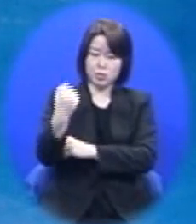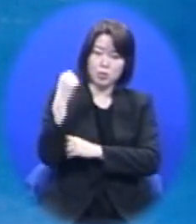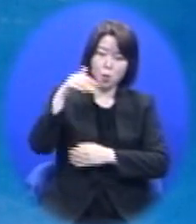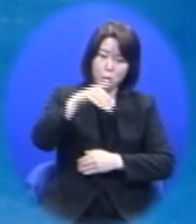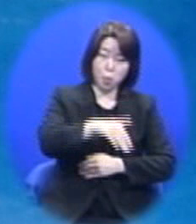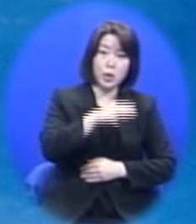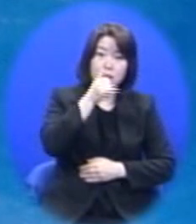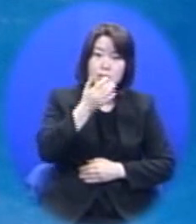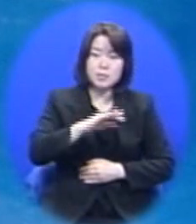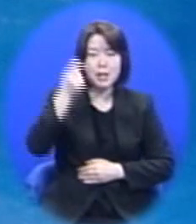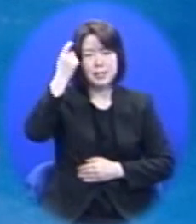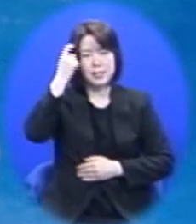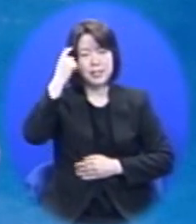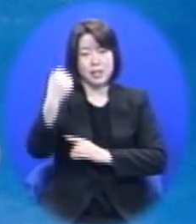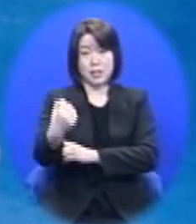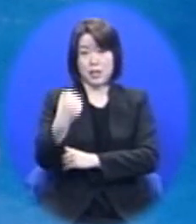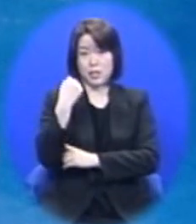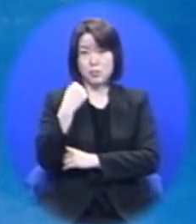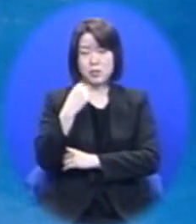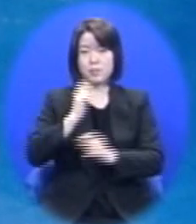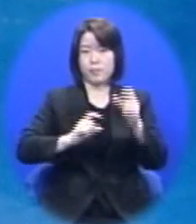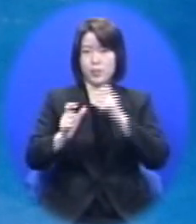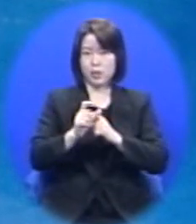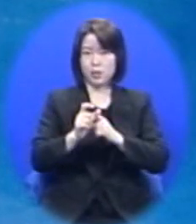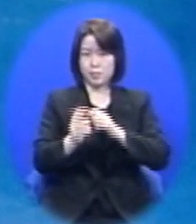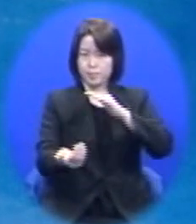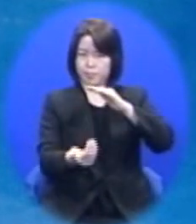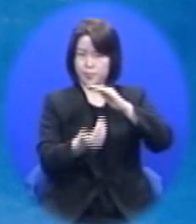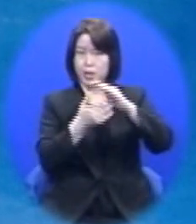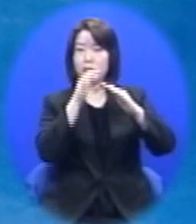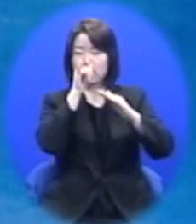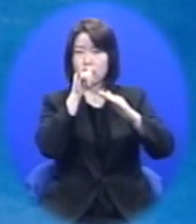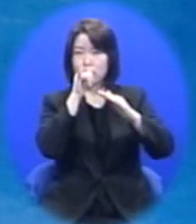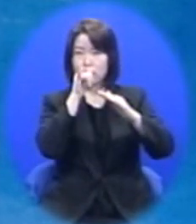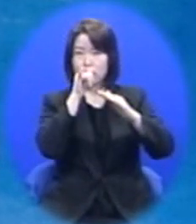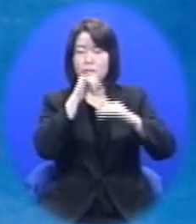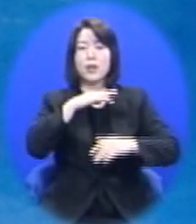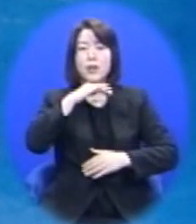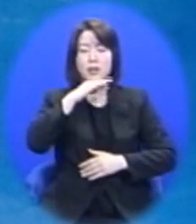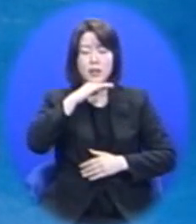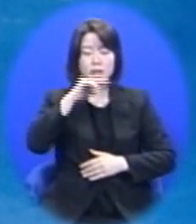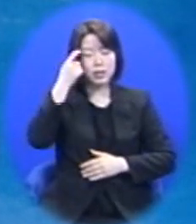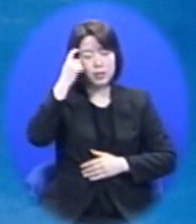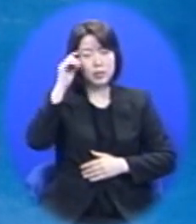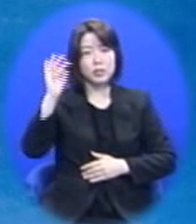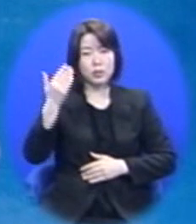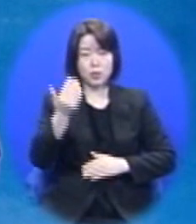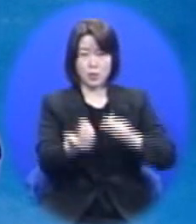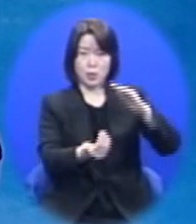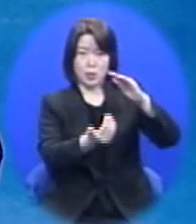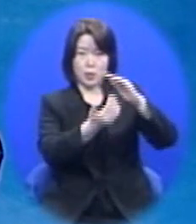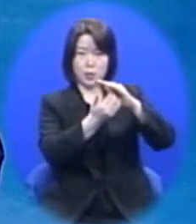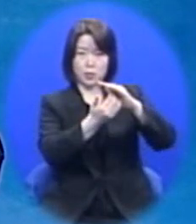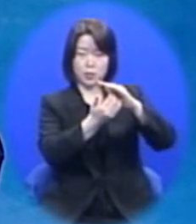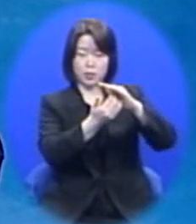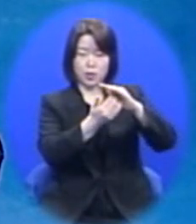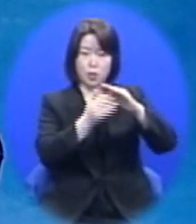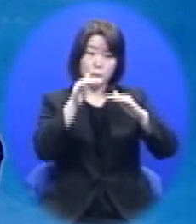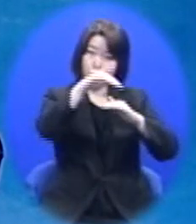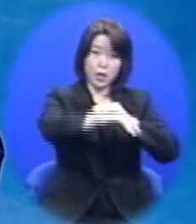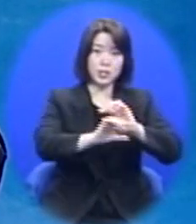높아진다. 노력이 따르면 정신은 정점에서 쇠락하지 않고 80에서 90까지도 연장할 수